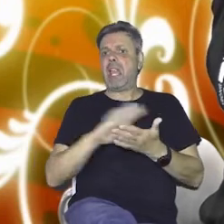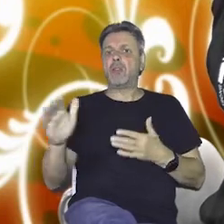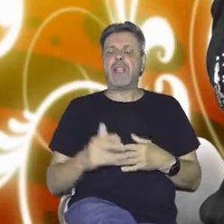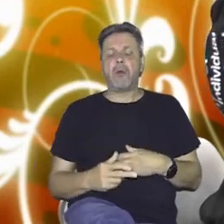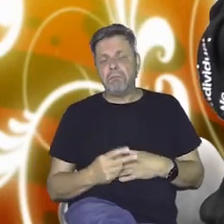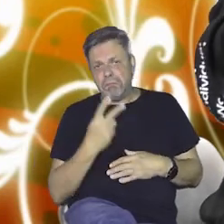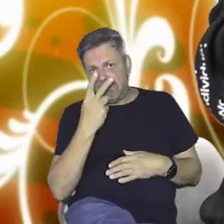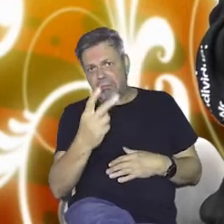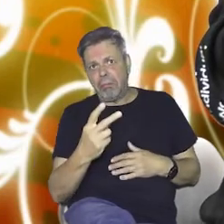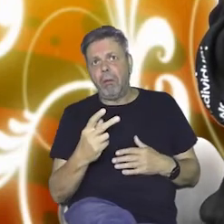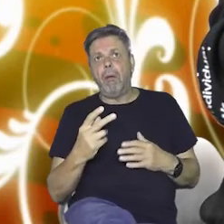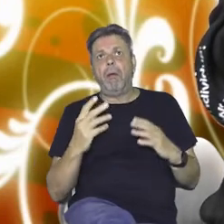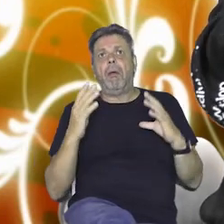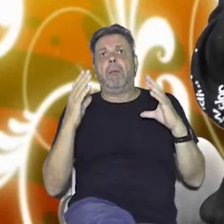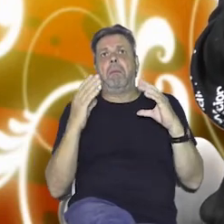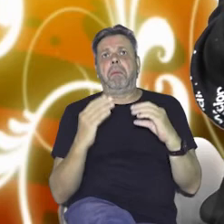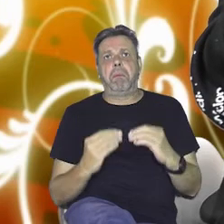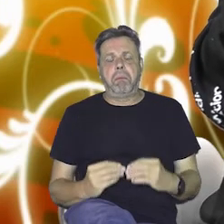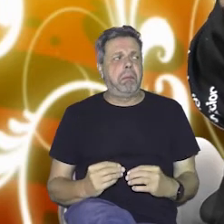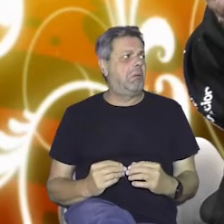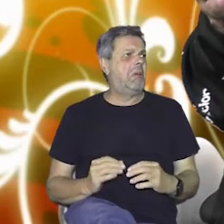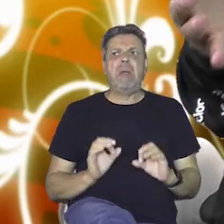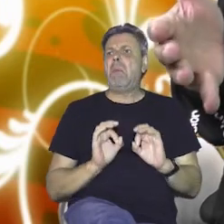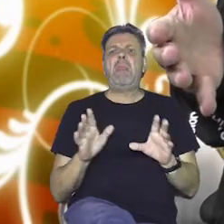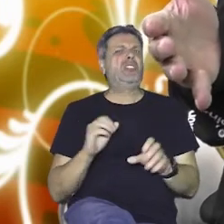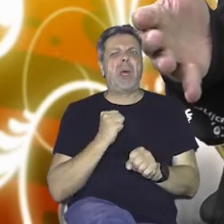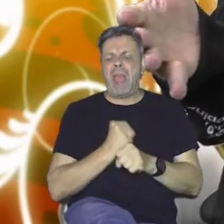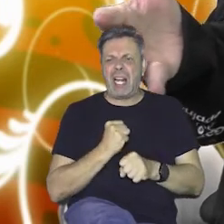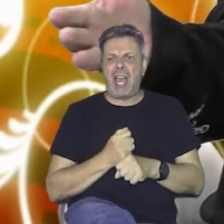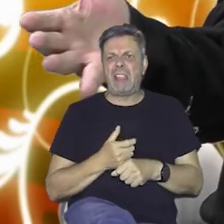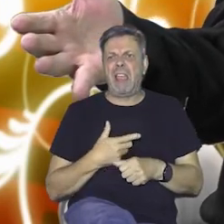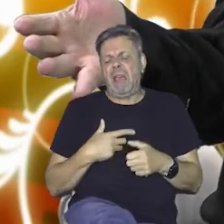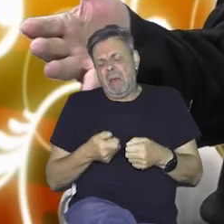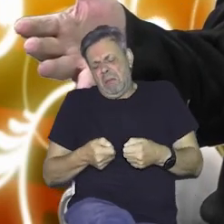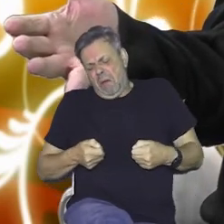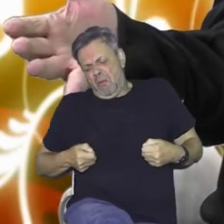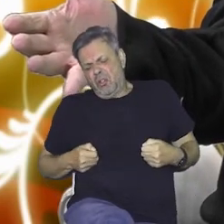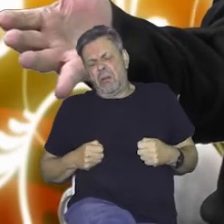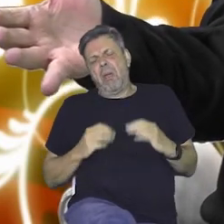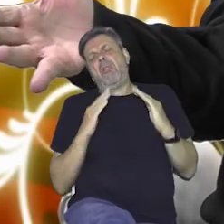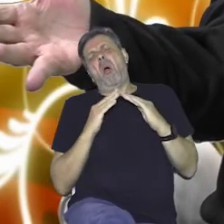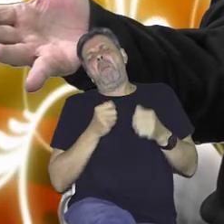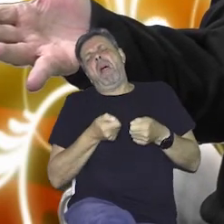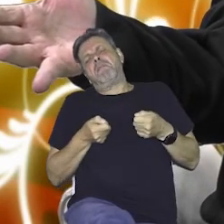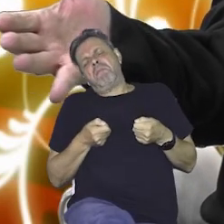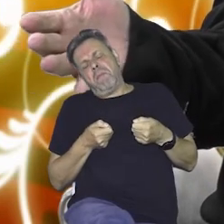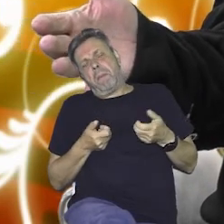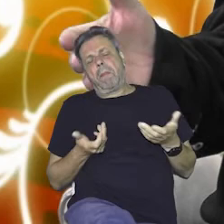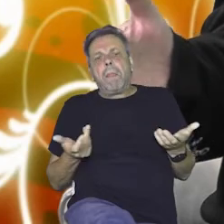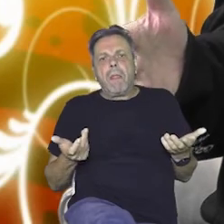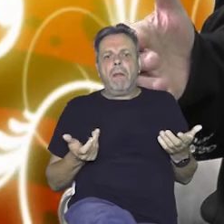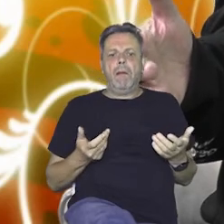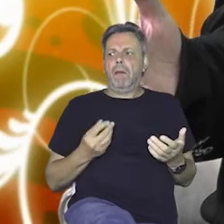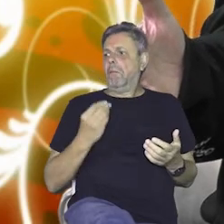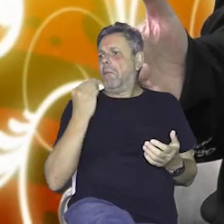gledam, ljudi kopne u toj mirovini jer ništa ne rade, povuku se, sjede kod kuće, mislim ono,